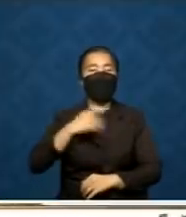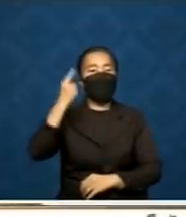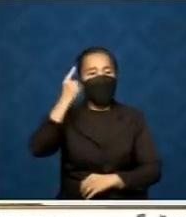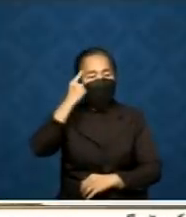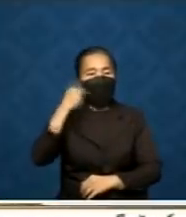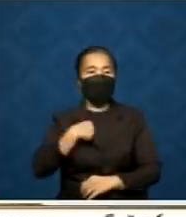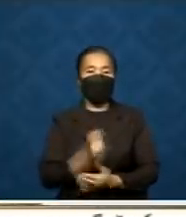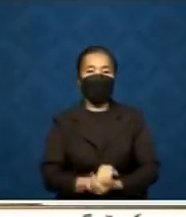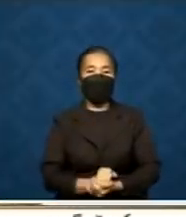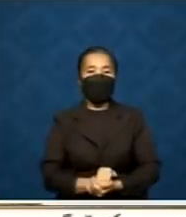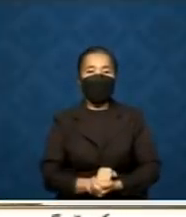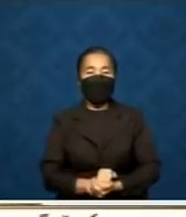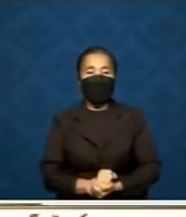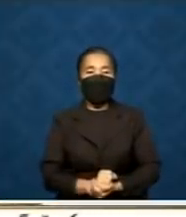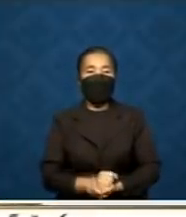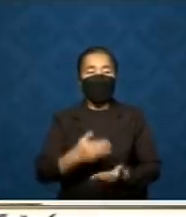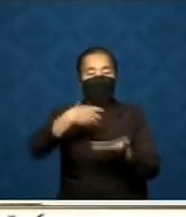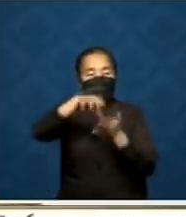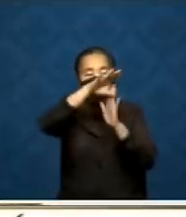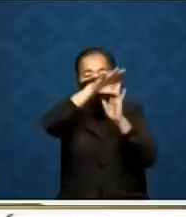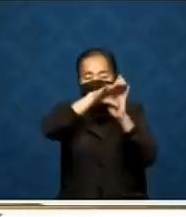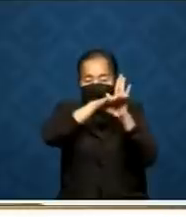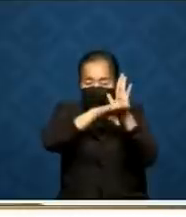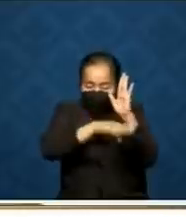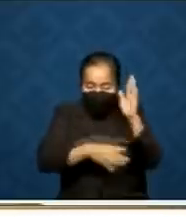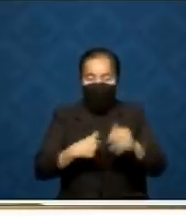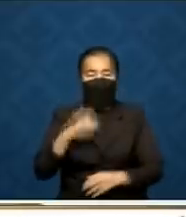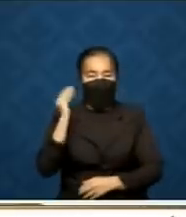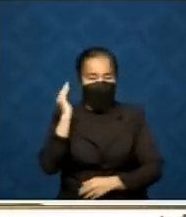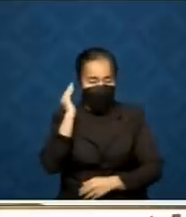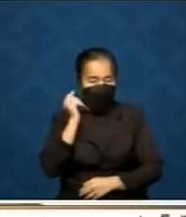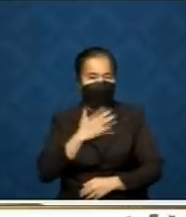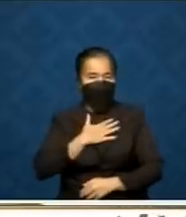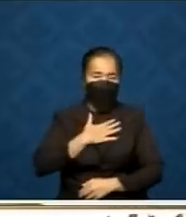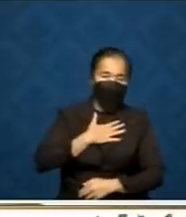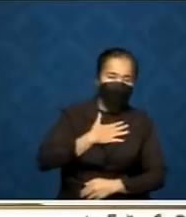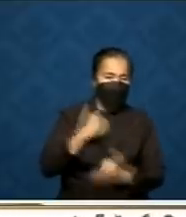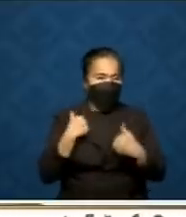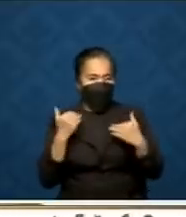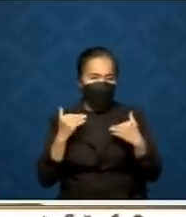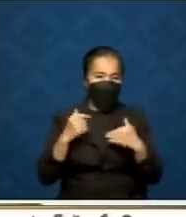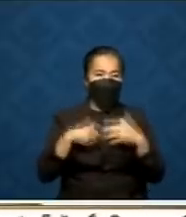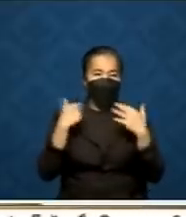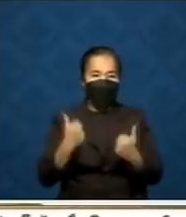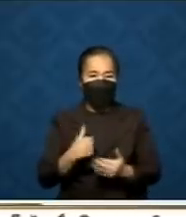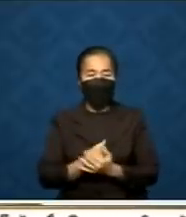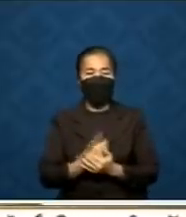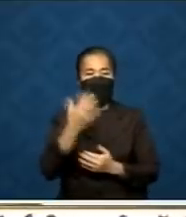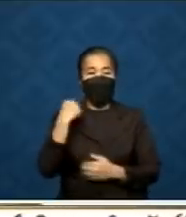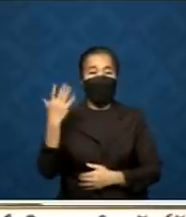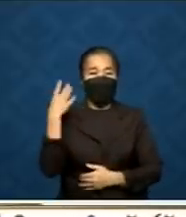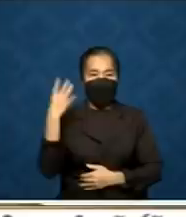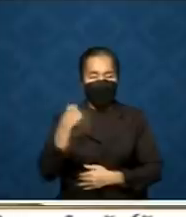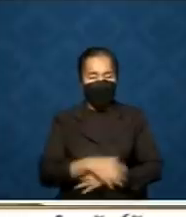ทุจริตเต็มที่ว่ามาทั้งหมดผมเรื่องเชื่อนะเชื่อแล้วนะตอนแรกยังแบ่งใจความเป็นดำนะยิ่งมาปกป้องนี้เมื่อวานก็มา